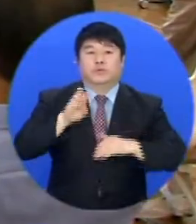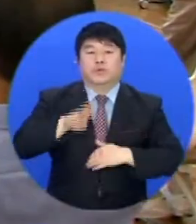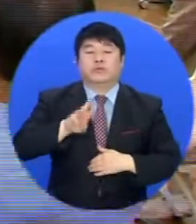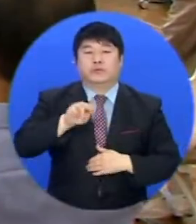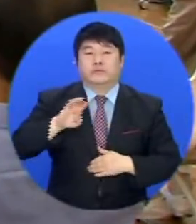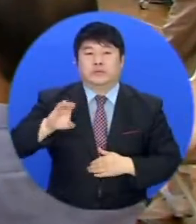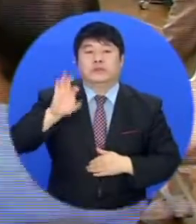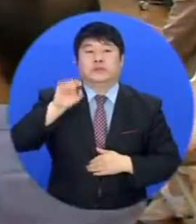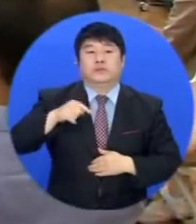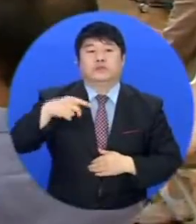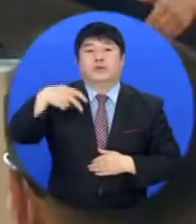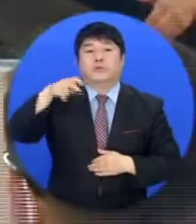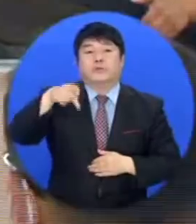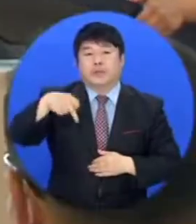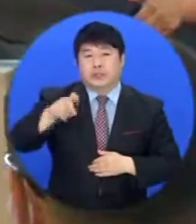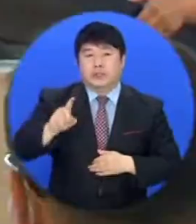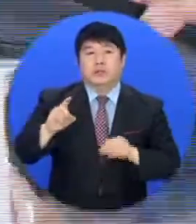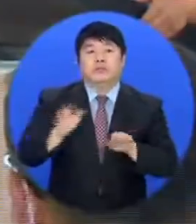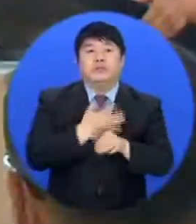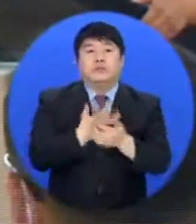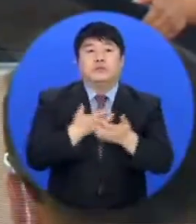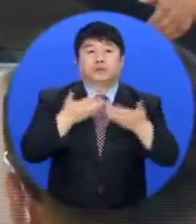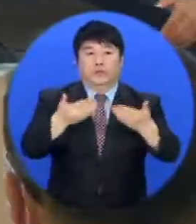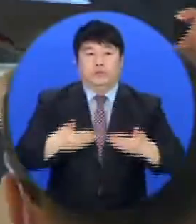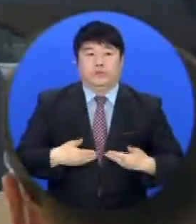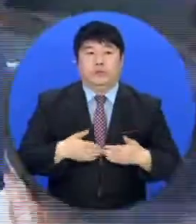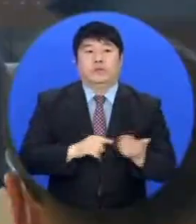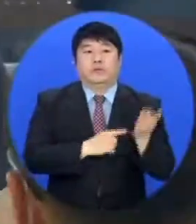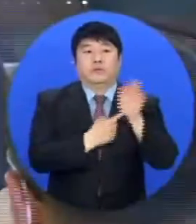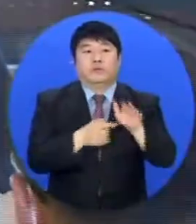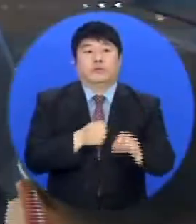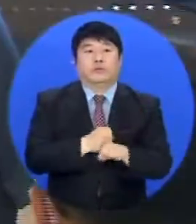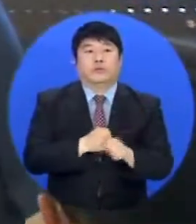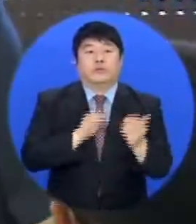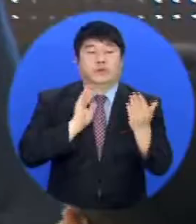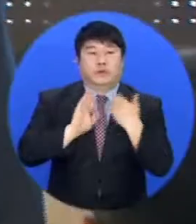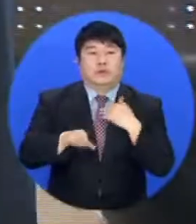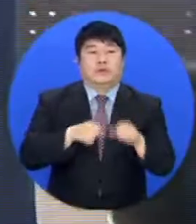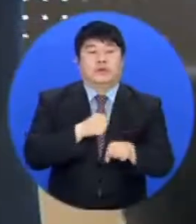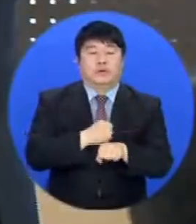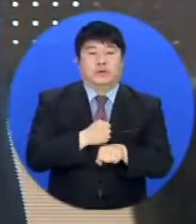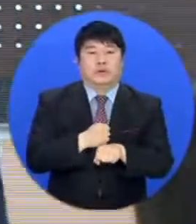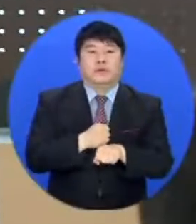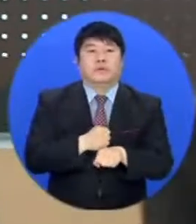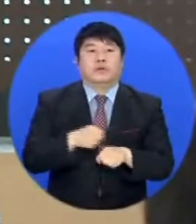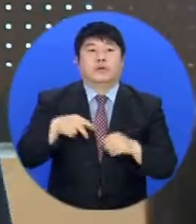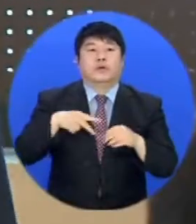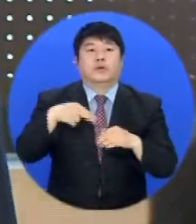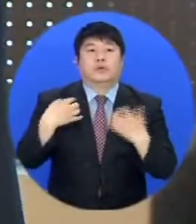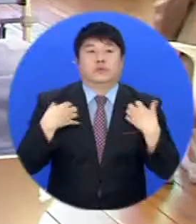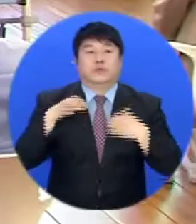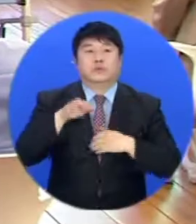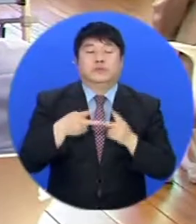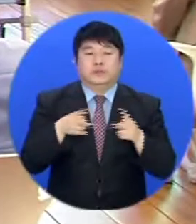오정묵 PD로부터 자료를 기증받아 공개했고 앞으로 도청 별관 2층에 전시할 예정입니다.